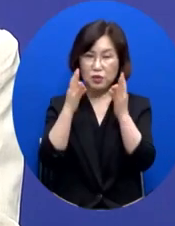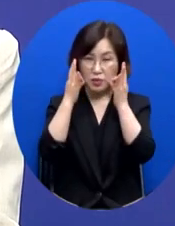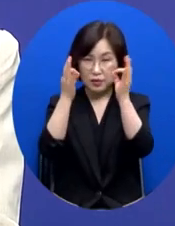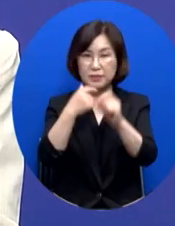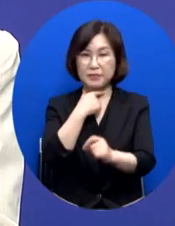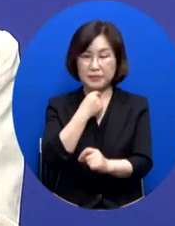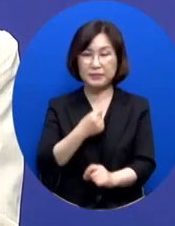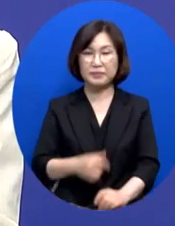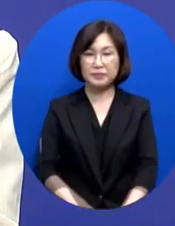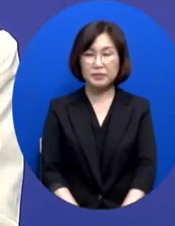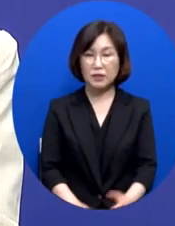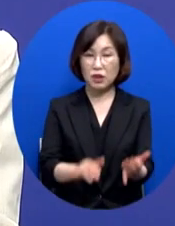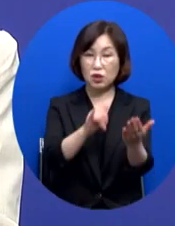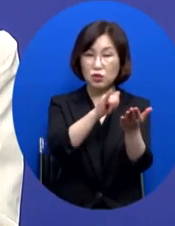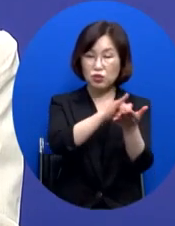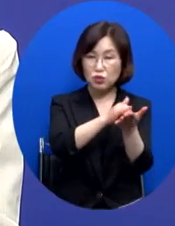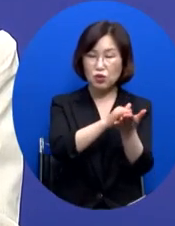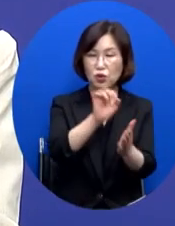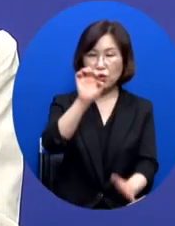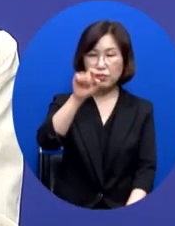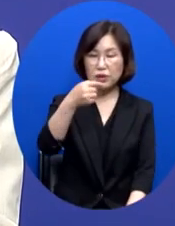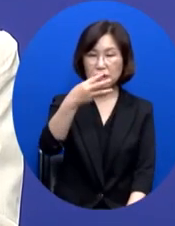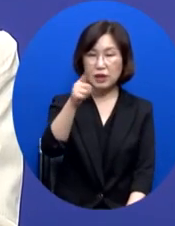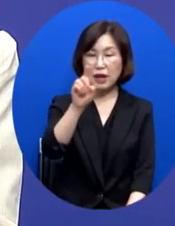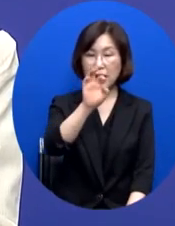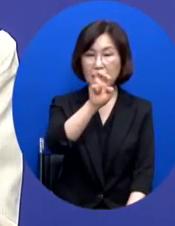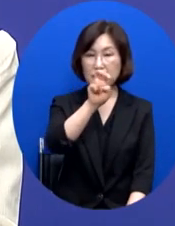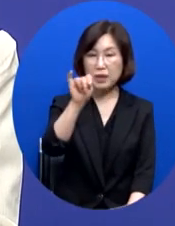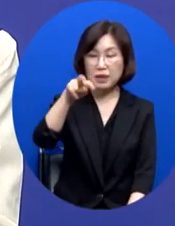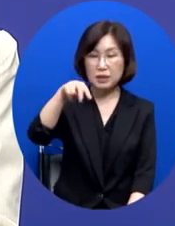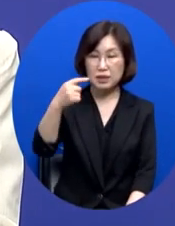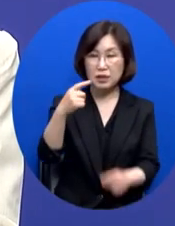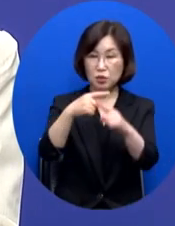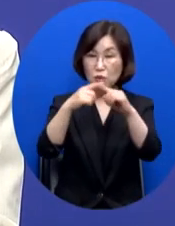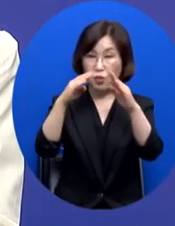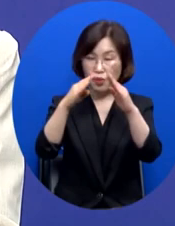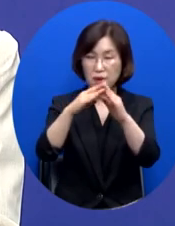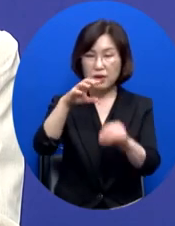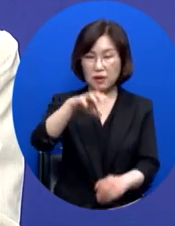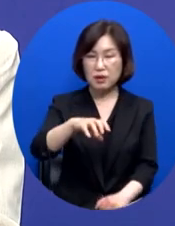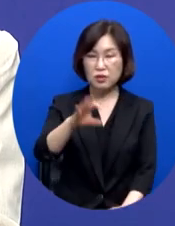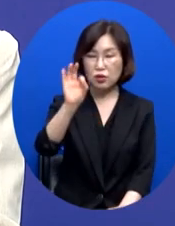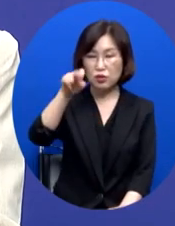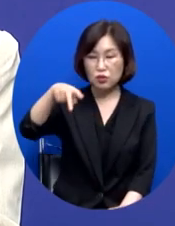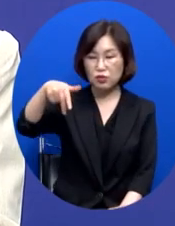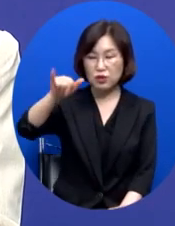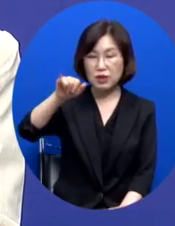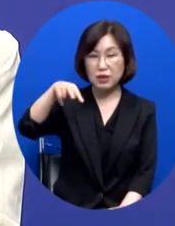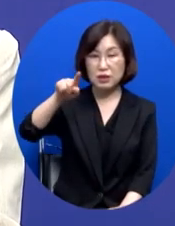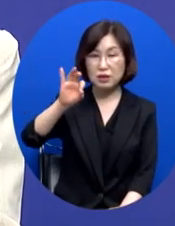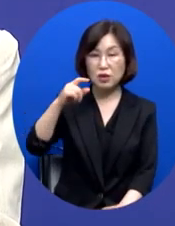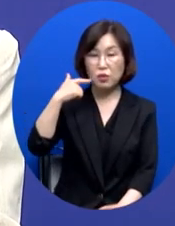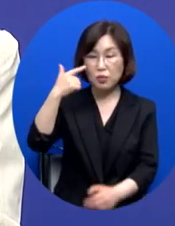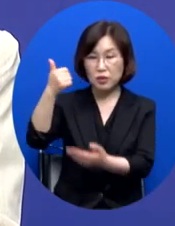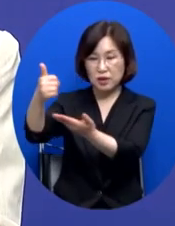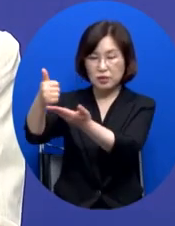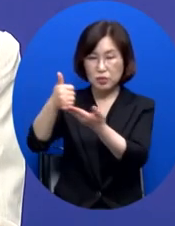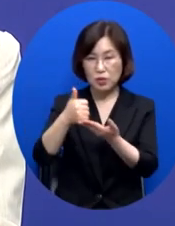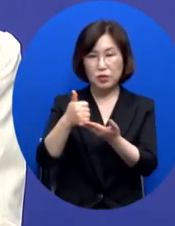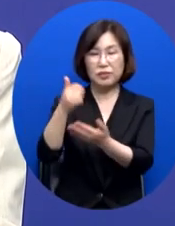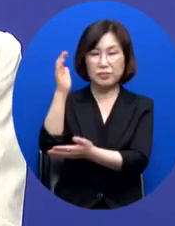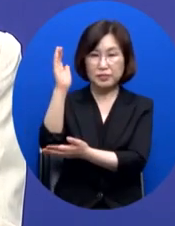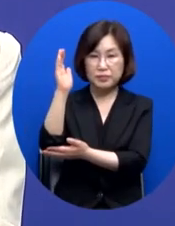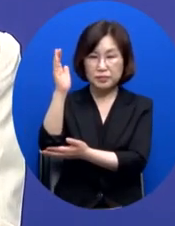4 오프라 메시 교회가 손 한 목자 교배 유기성 목사 를 초청해 미드 코로나 시대의 미드 크라이스트 를 위한 회복 집회를